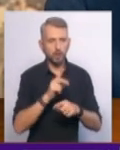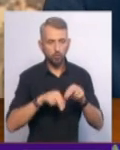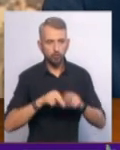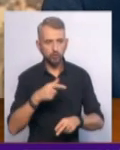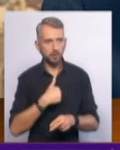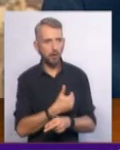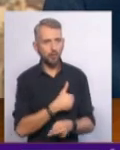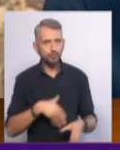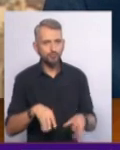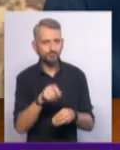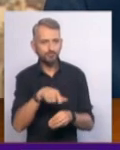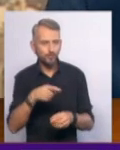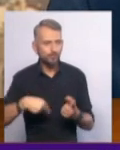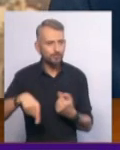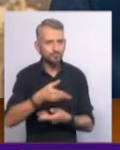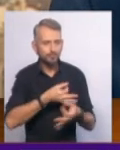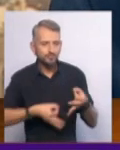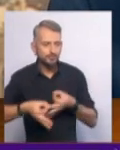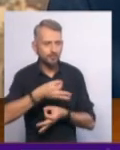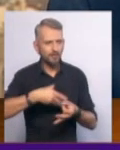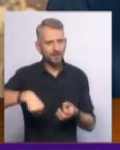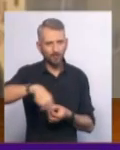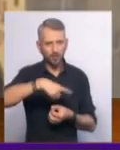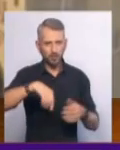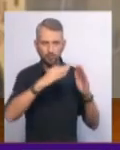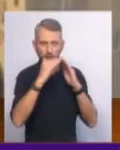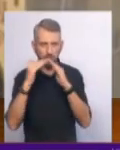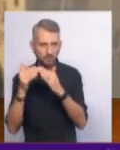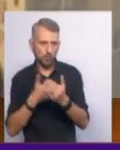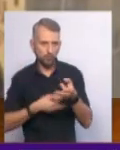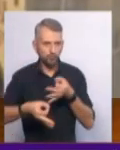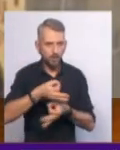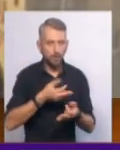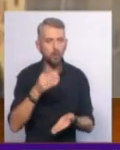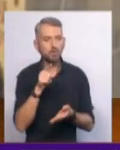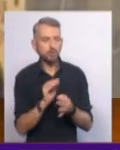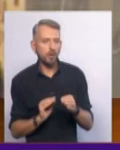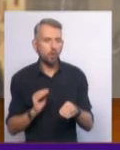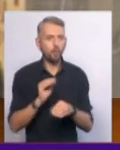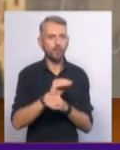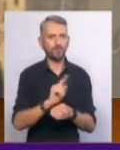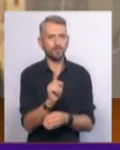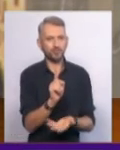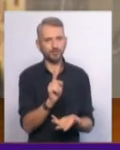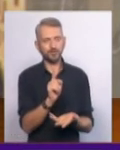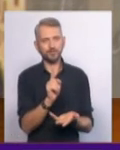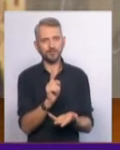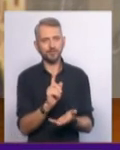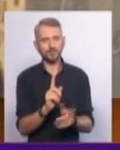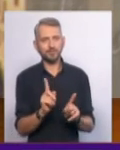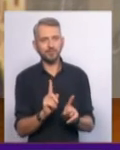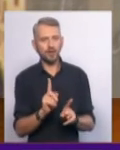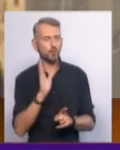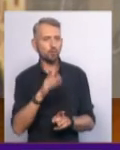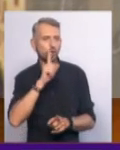його з мешканцями відпрацювати всіх навколишніх будинків. Угу. І, можливо, вони доповнять тим, що